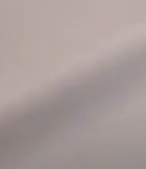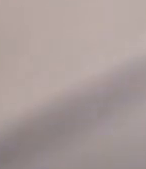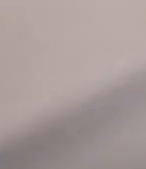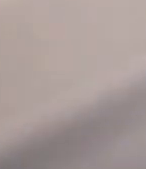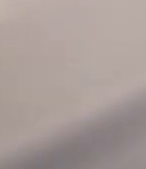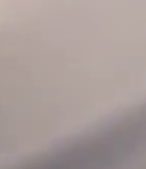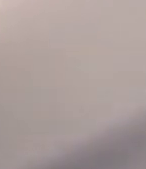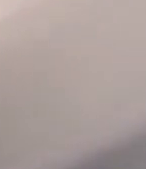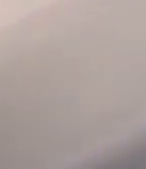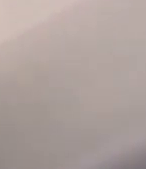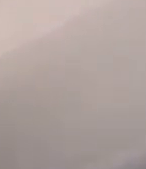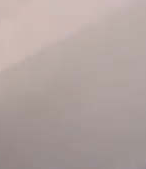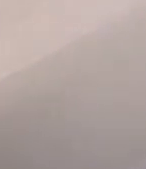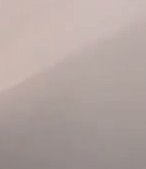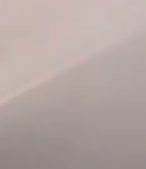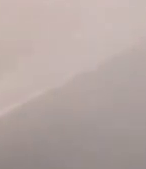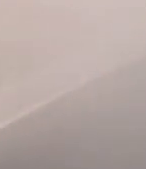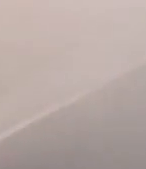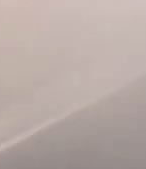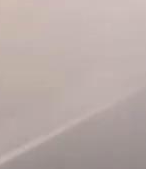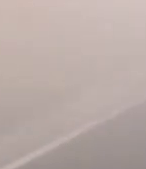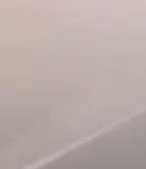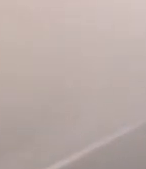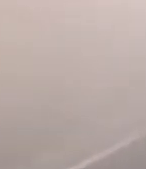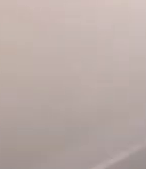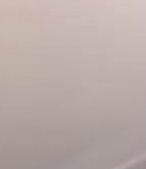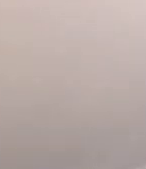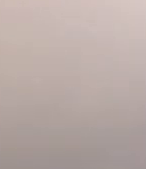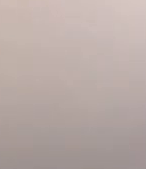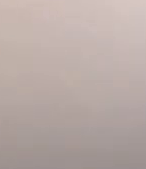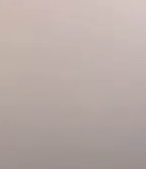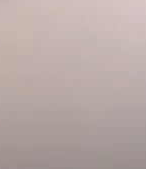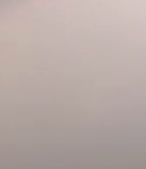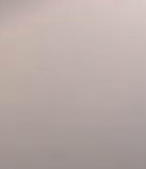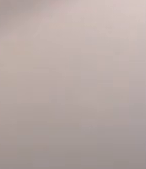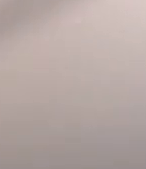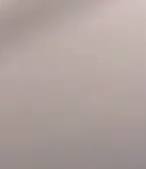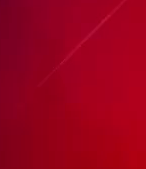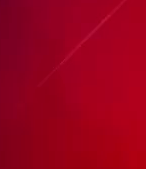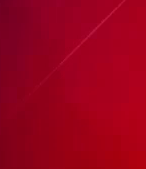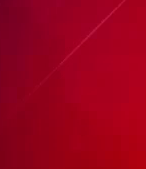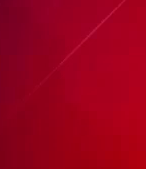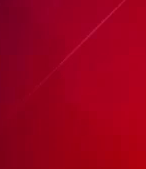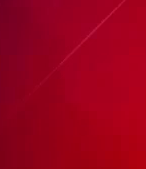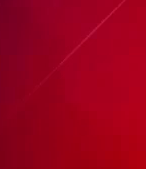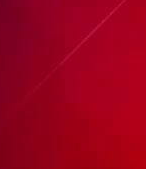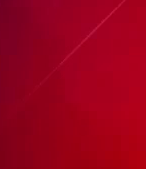TV at sa www.gmanews.tv.